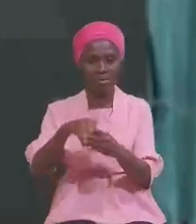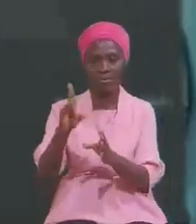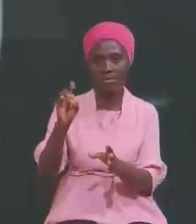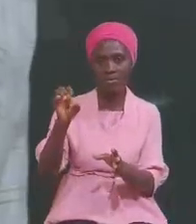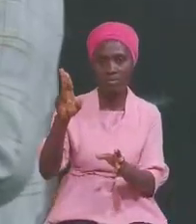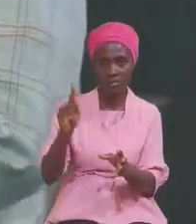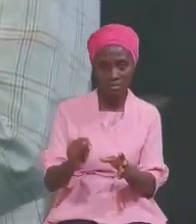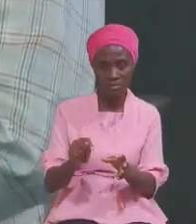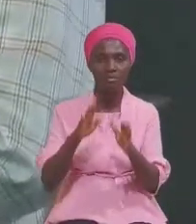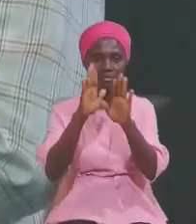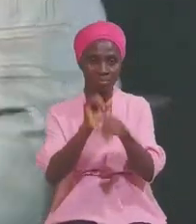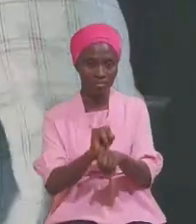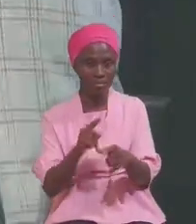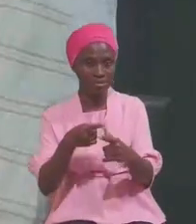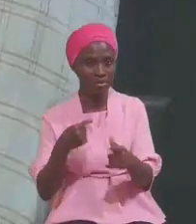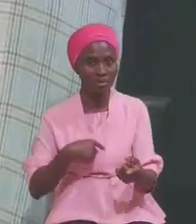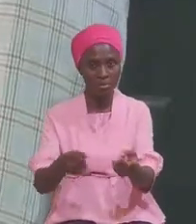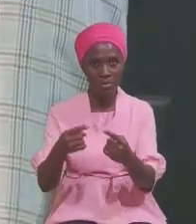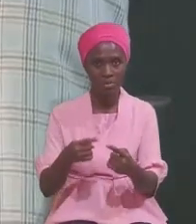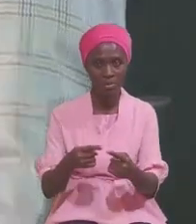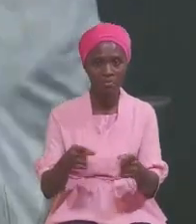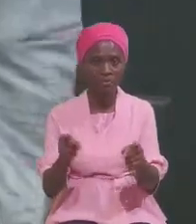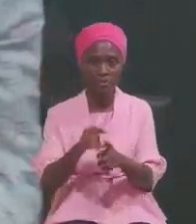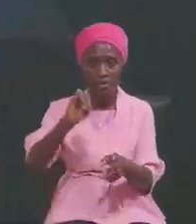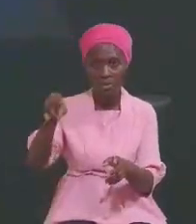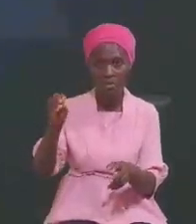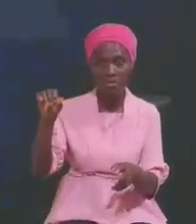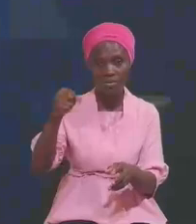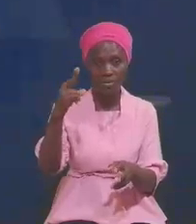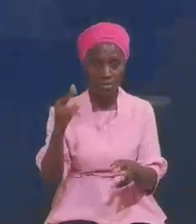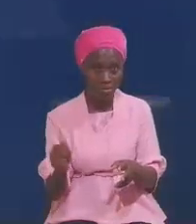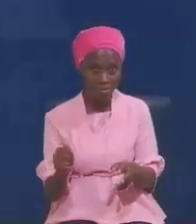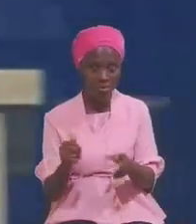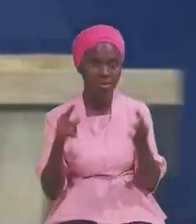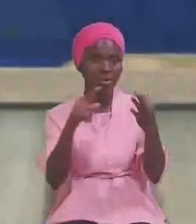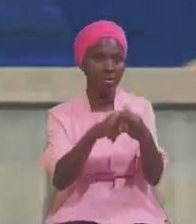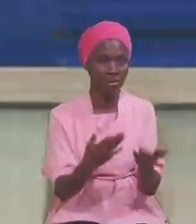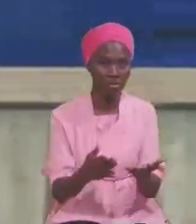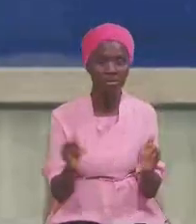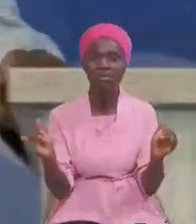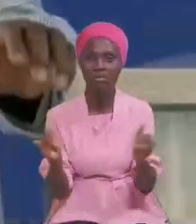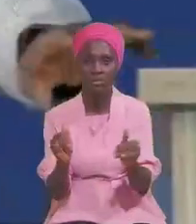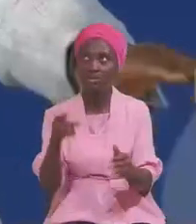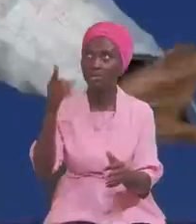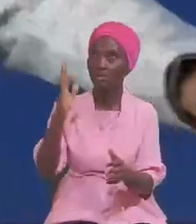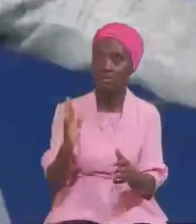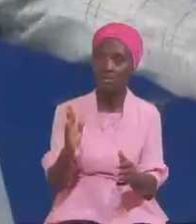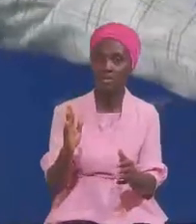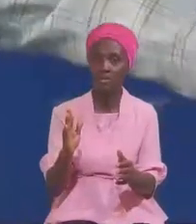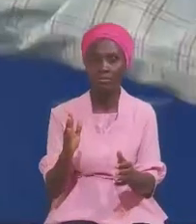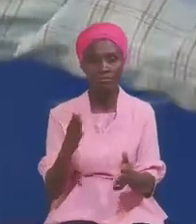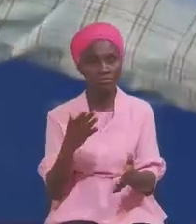nous sommes arrivés. Comme Josué apparaît, ouais, c'est le même Dieu. Que ce